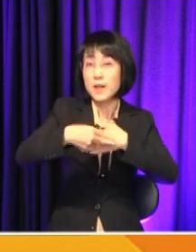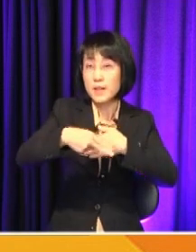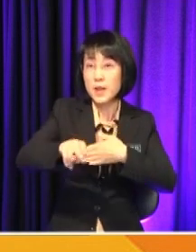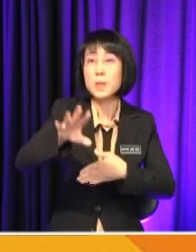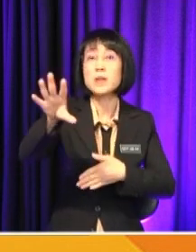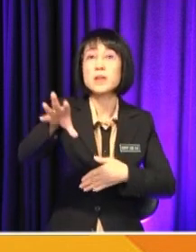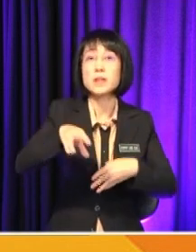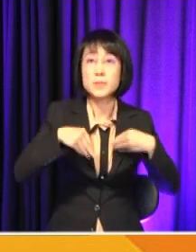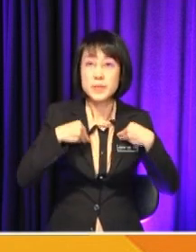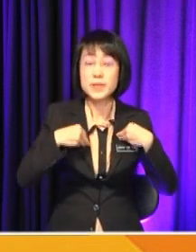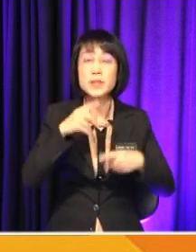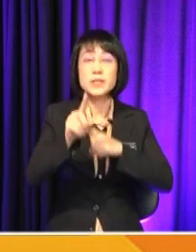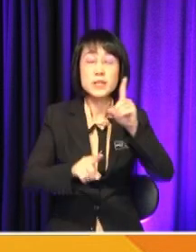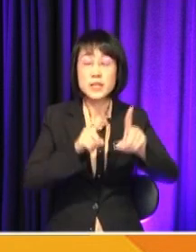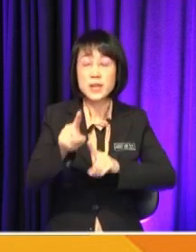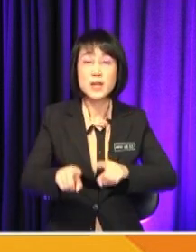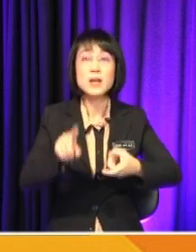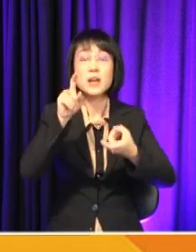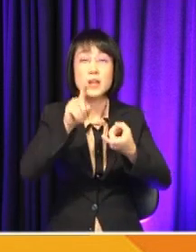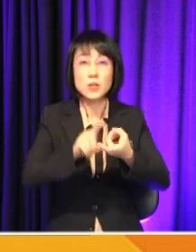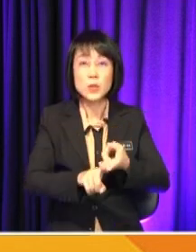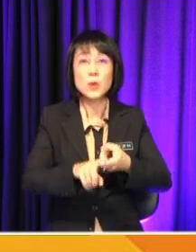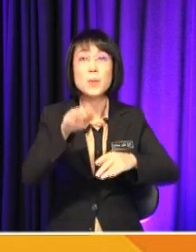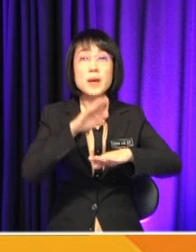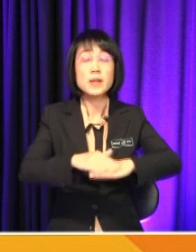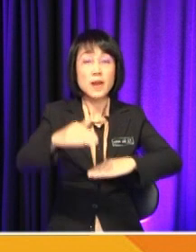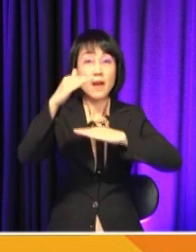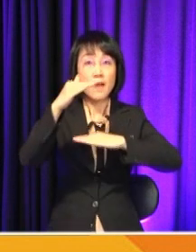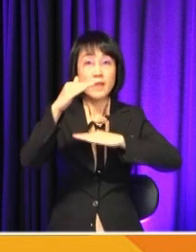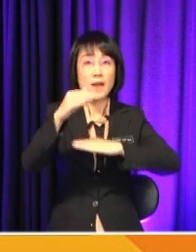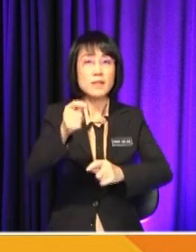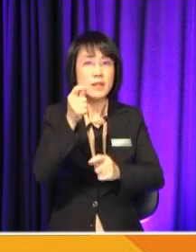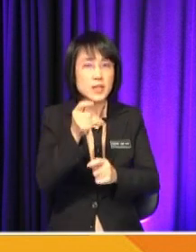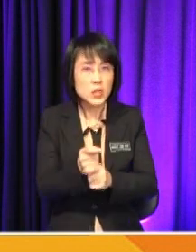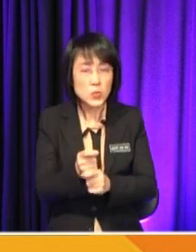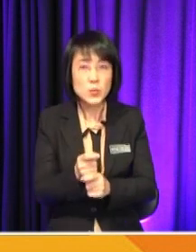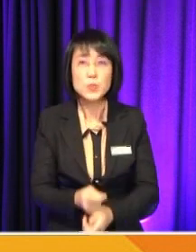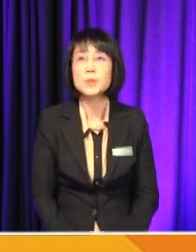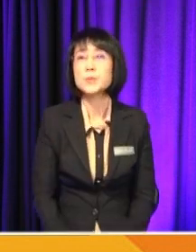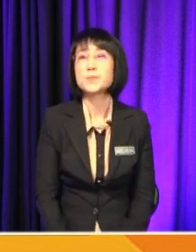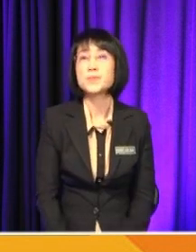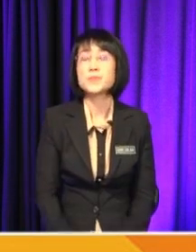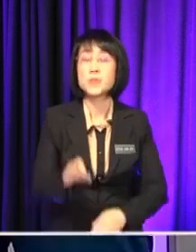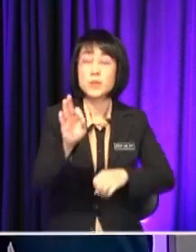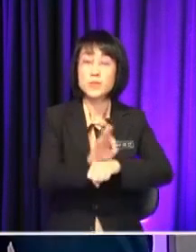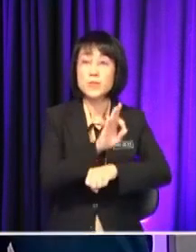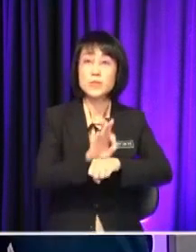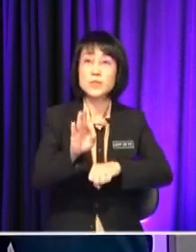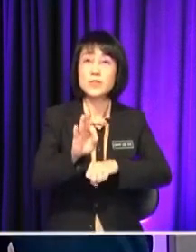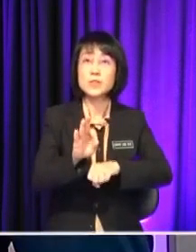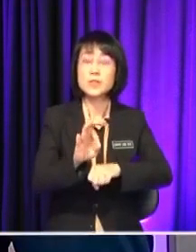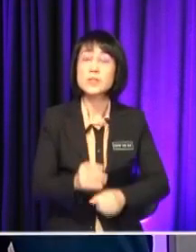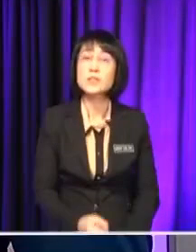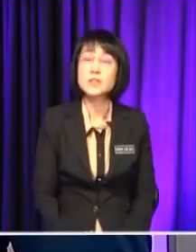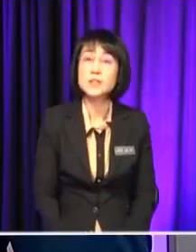bergantung pada yang tertentu Oke tetapi eee fungsinya ada Maafkan